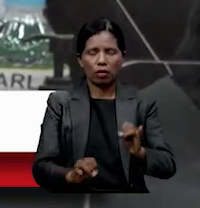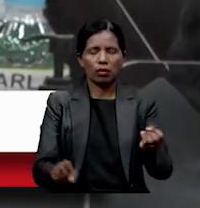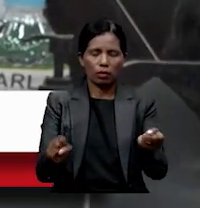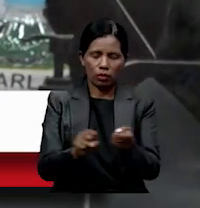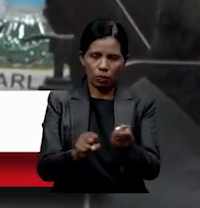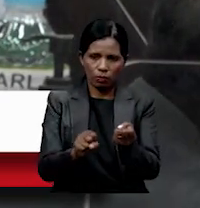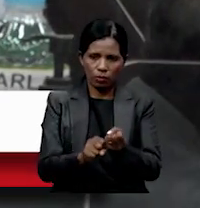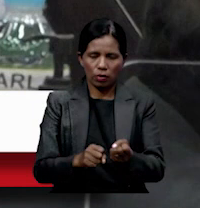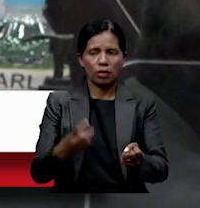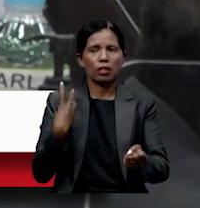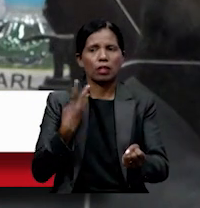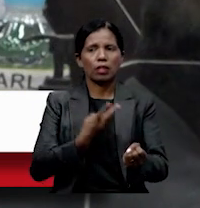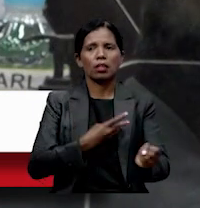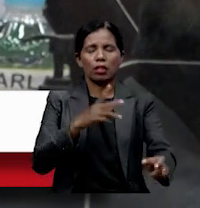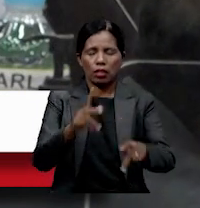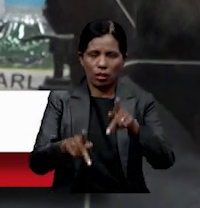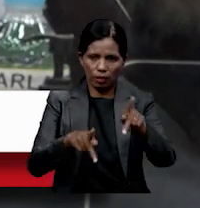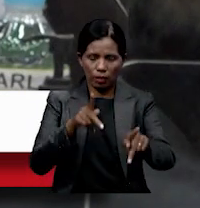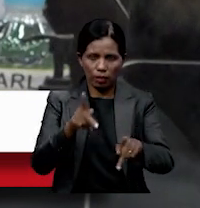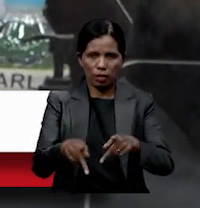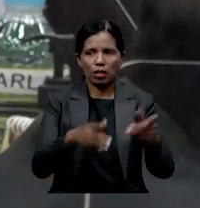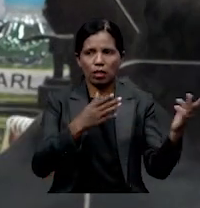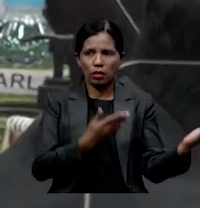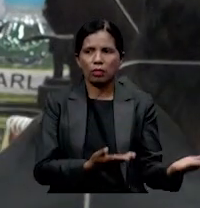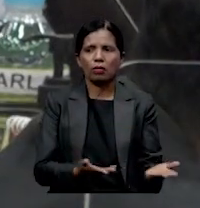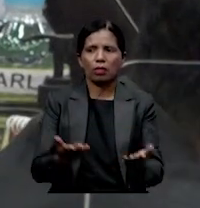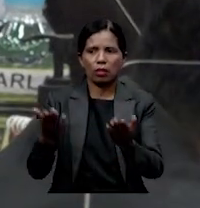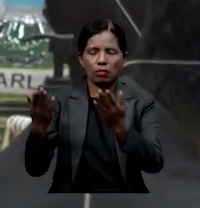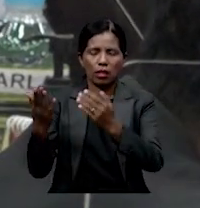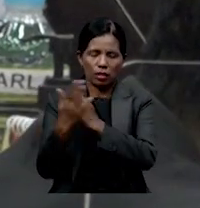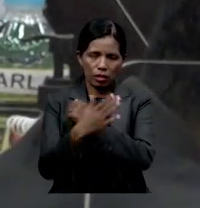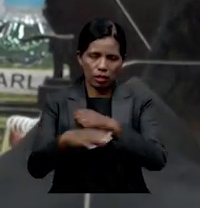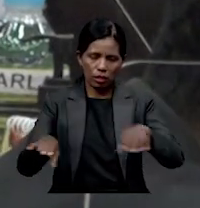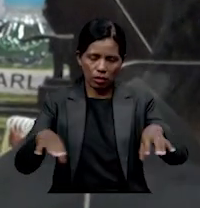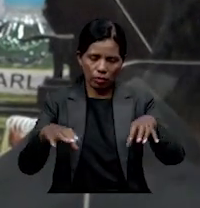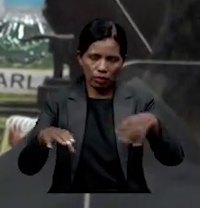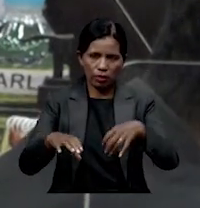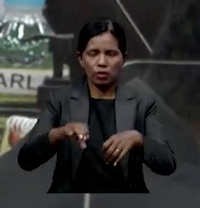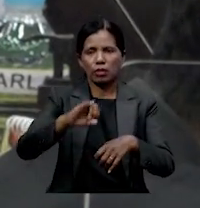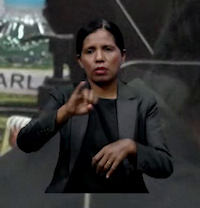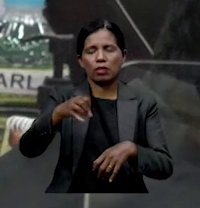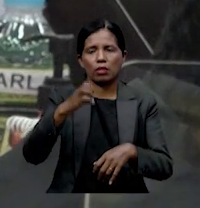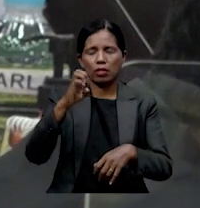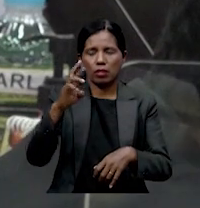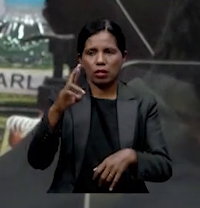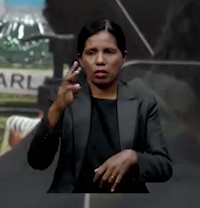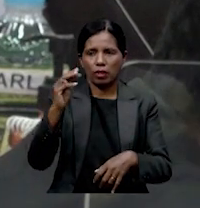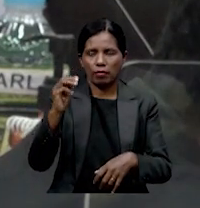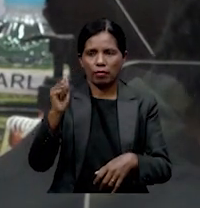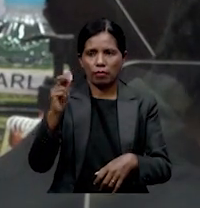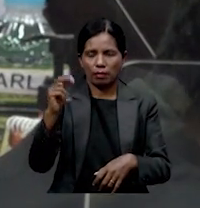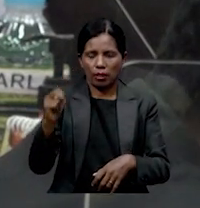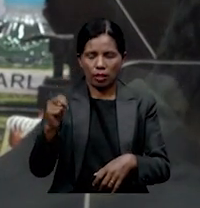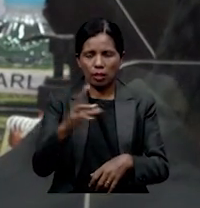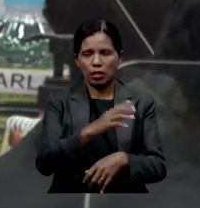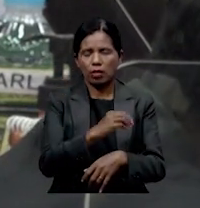suporta itania ema sira ne, atu lori ba servisu iha nasaun Jerman ho Malaysia, iha tempu